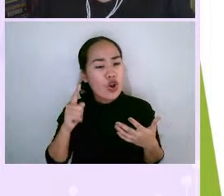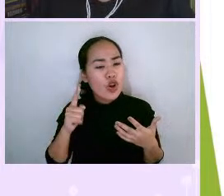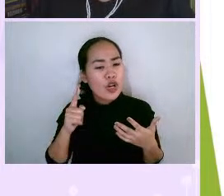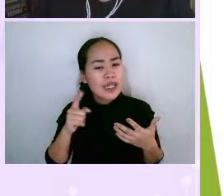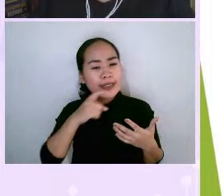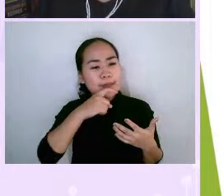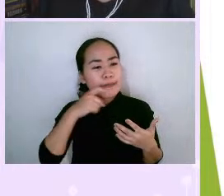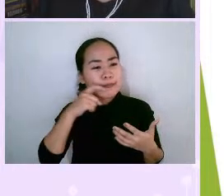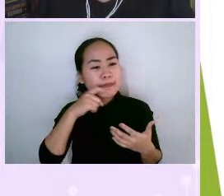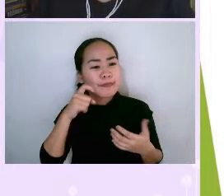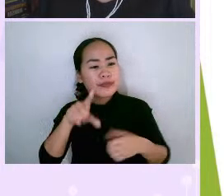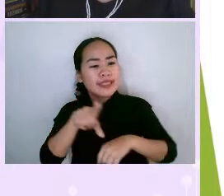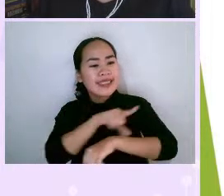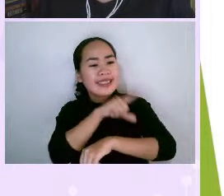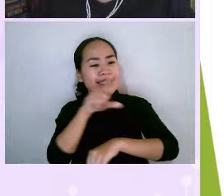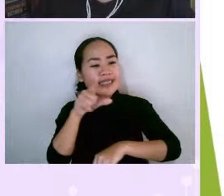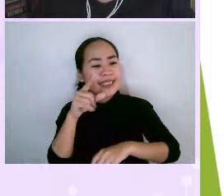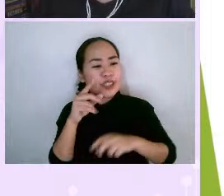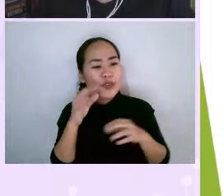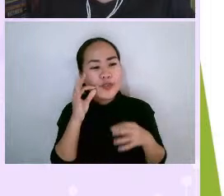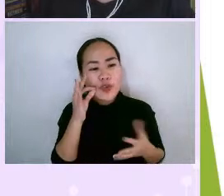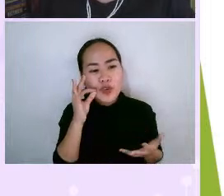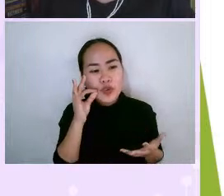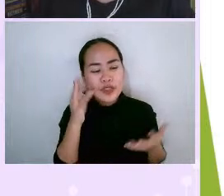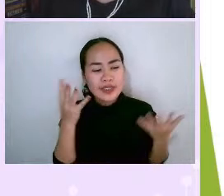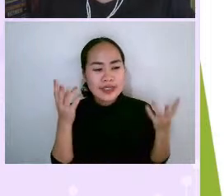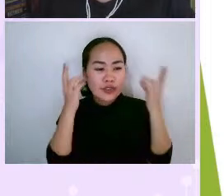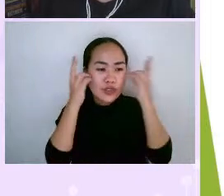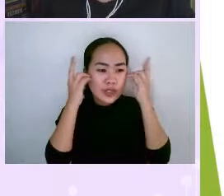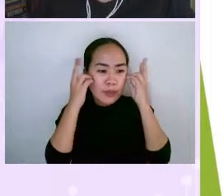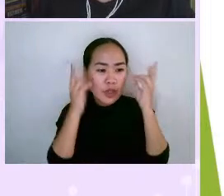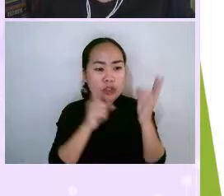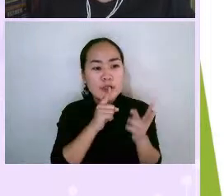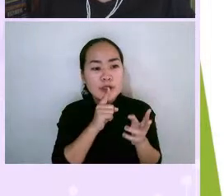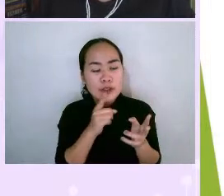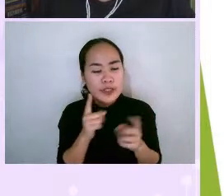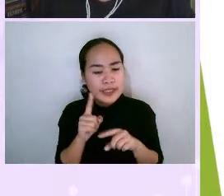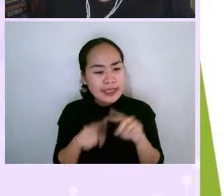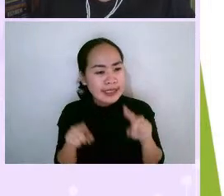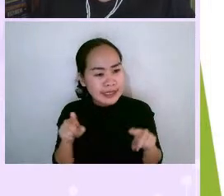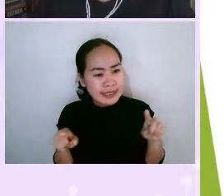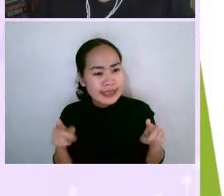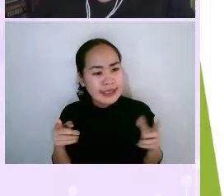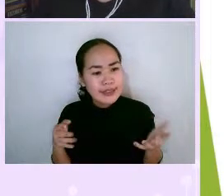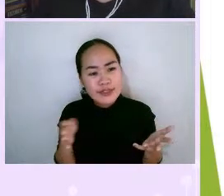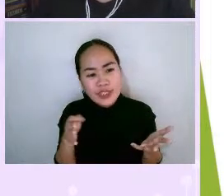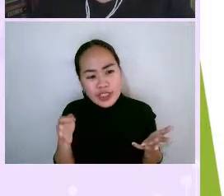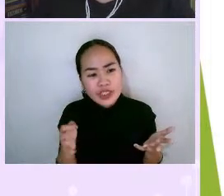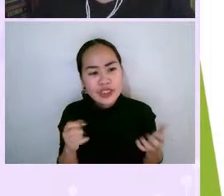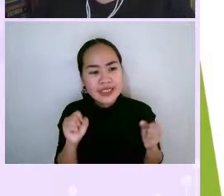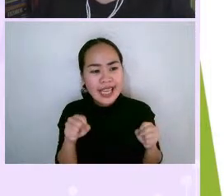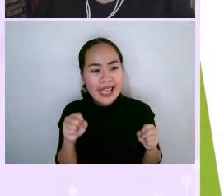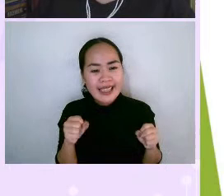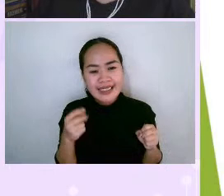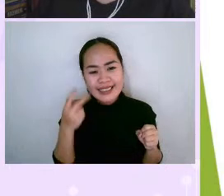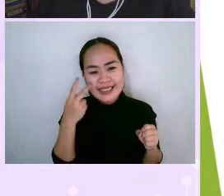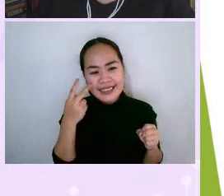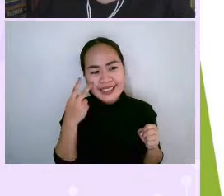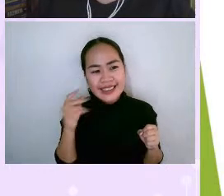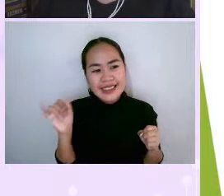mga fruits, vegetables, kahit mga isda. Ito po yung bilaran pero hindi naman